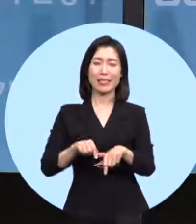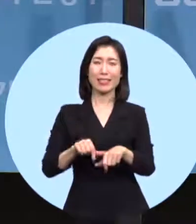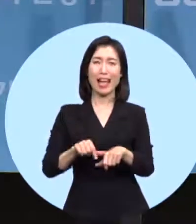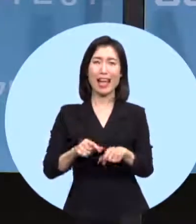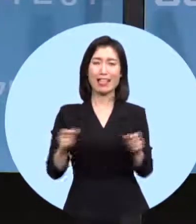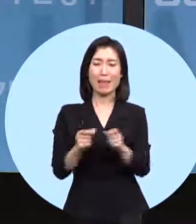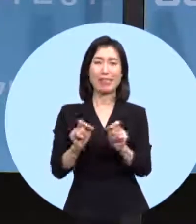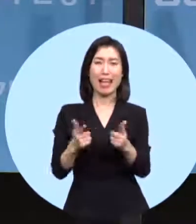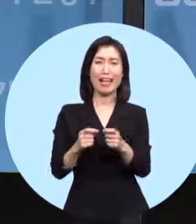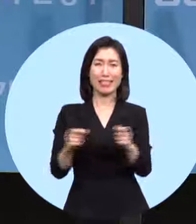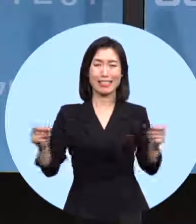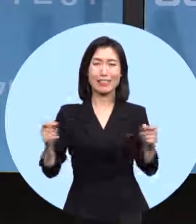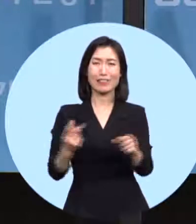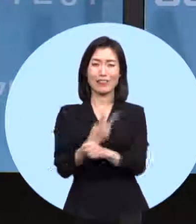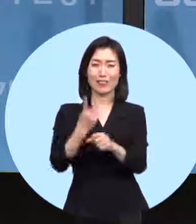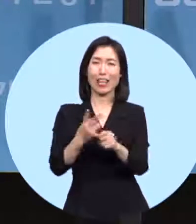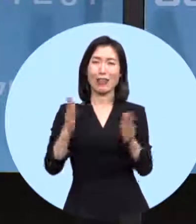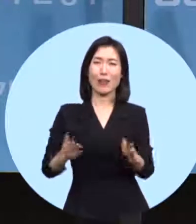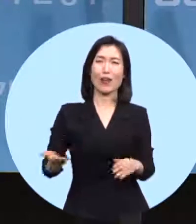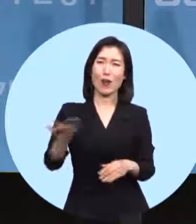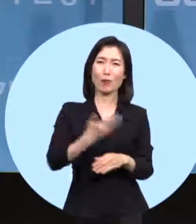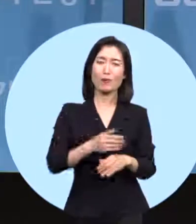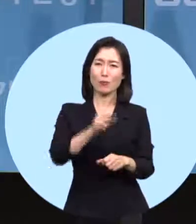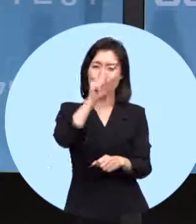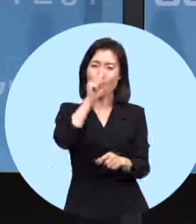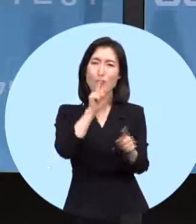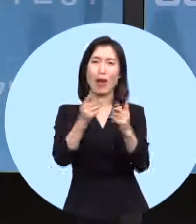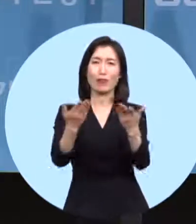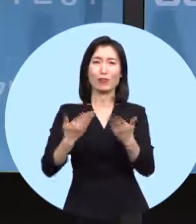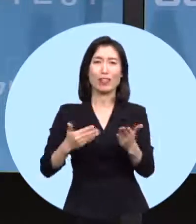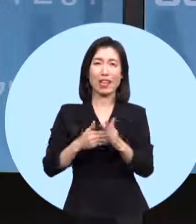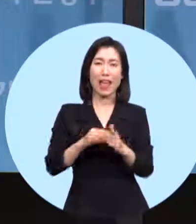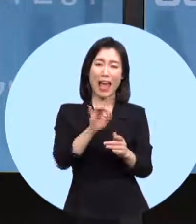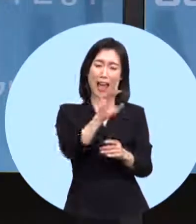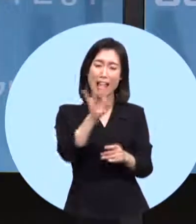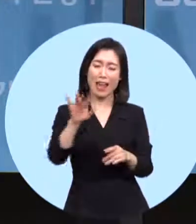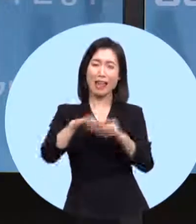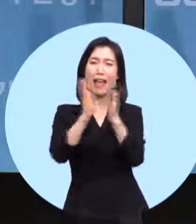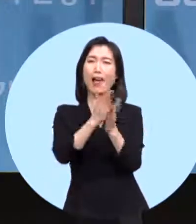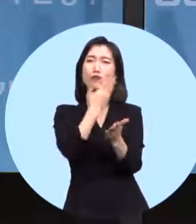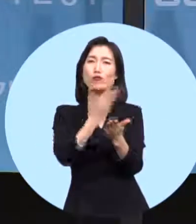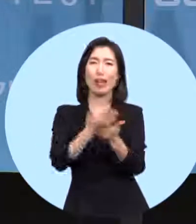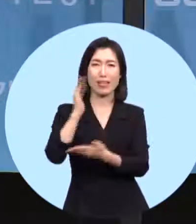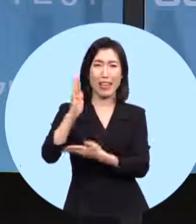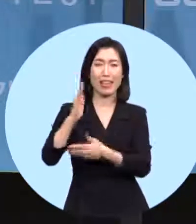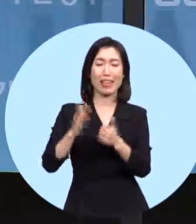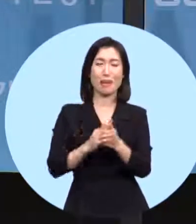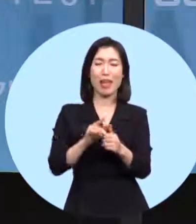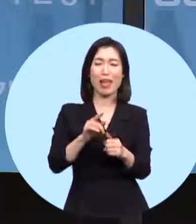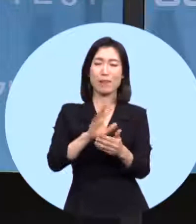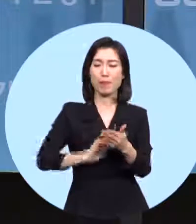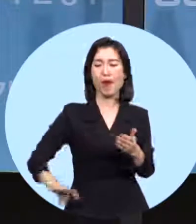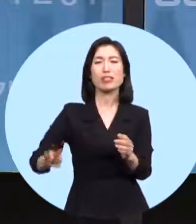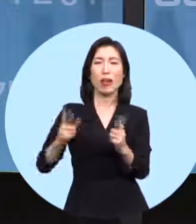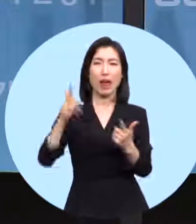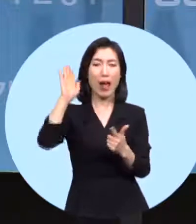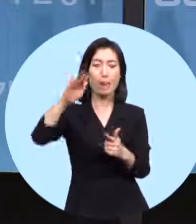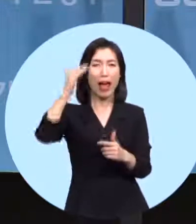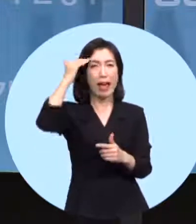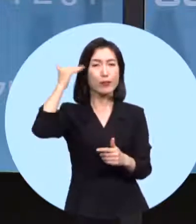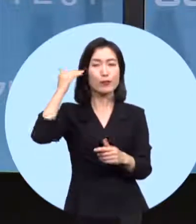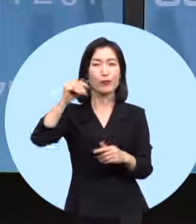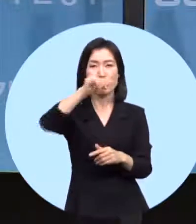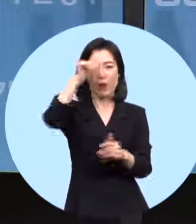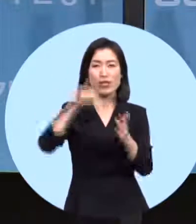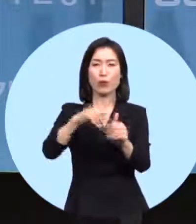길지 않은 시간입니다. 굉장히 많은 분들이 소중한 말씀을 주셨는데 이 내용 하나하나가 사라지지 않고 우리나라 국가 평생교육의